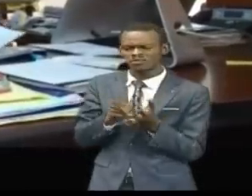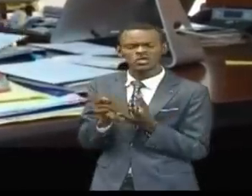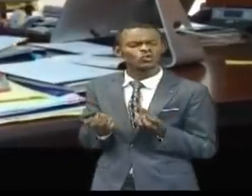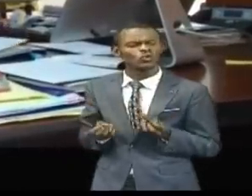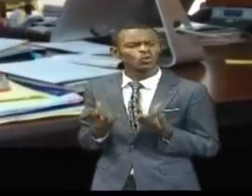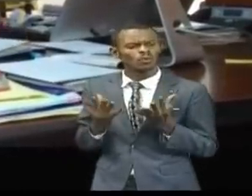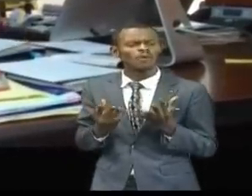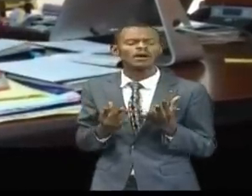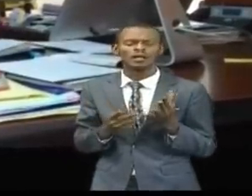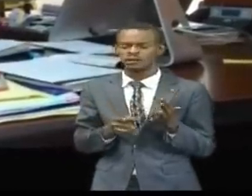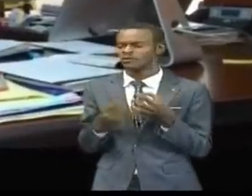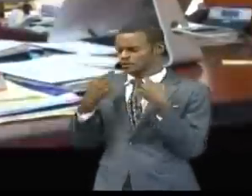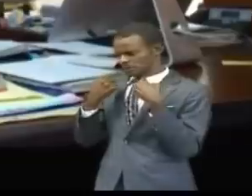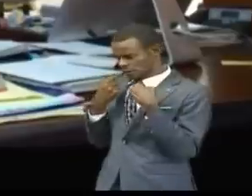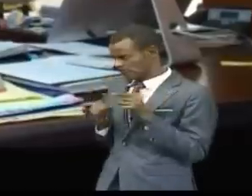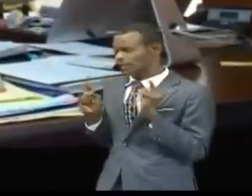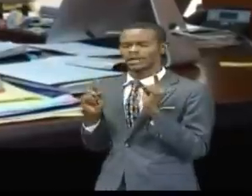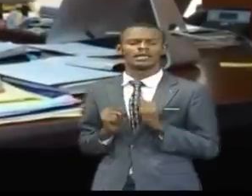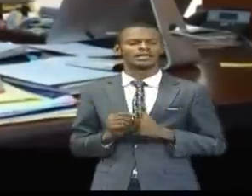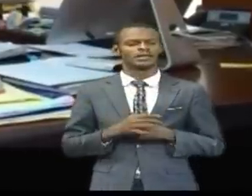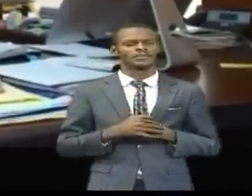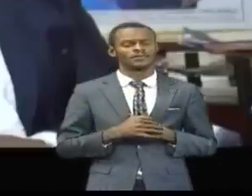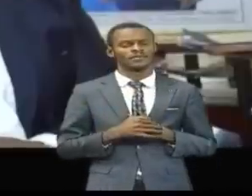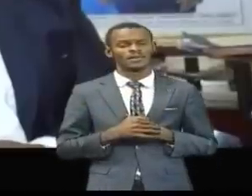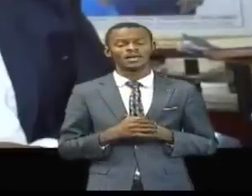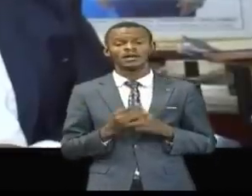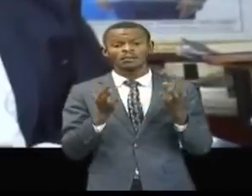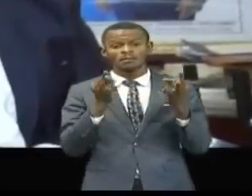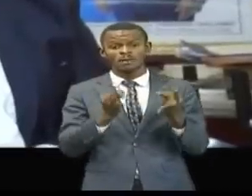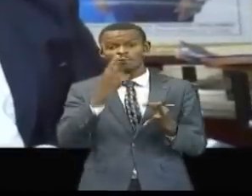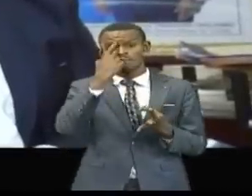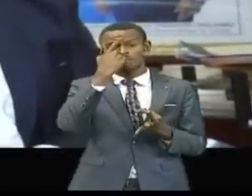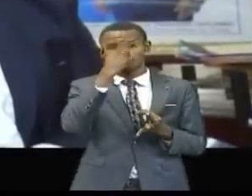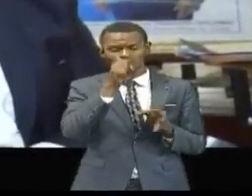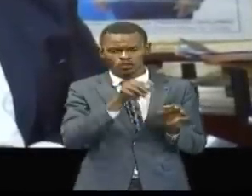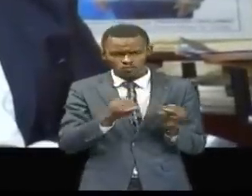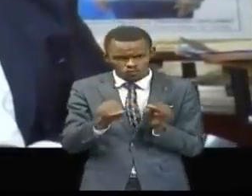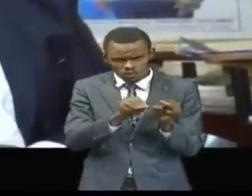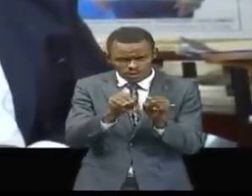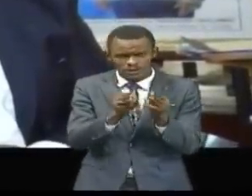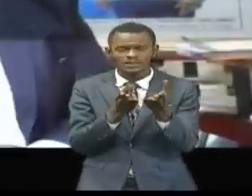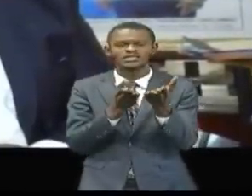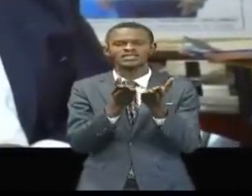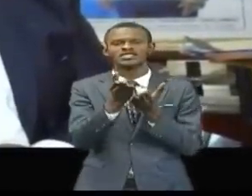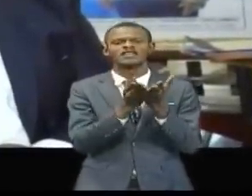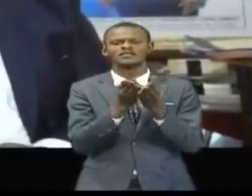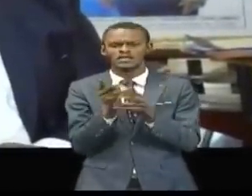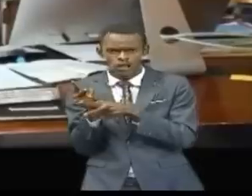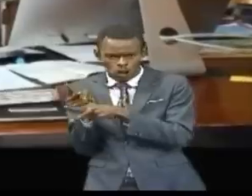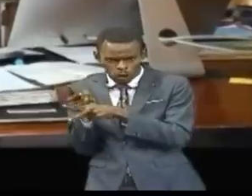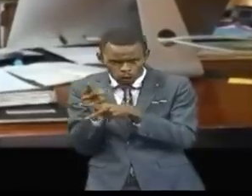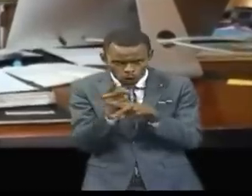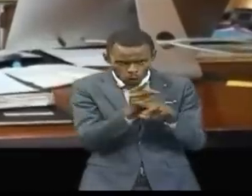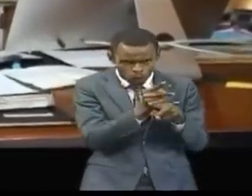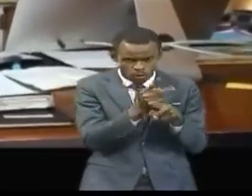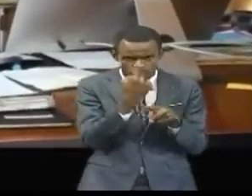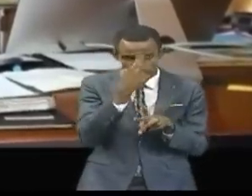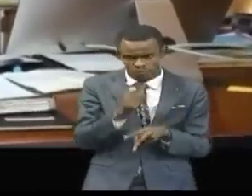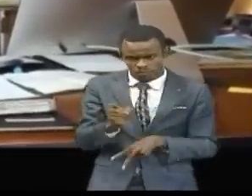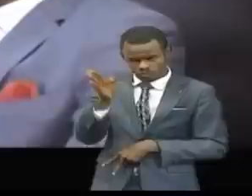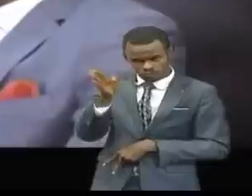modalités d'exercice du contrôle, il est institué en direction de personnes physiques